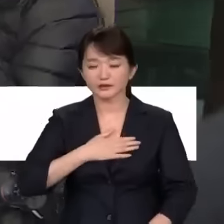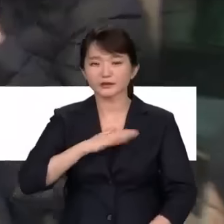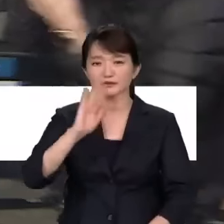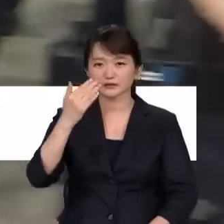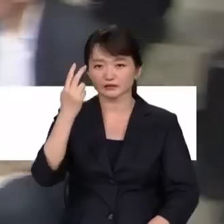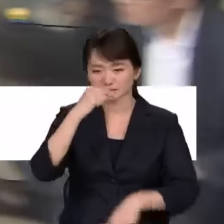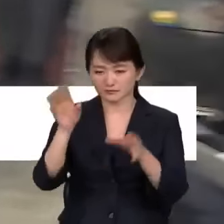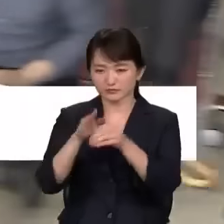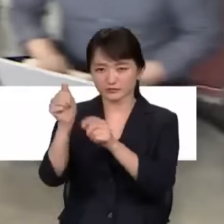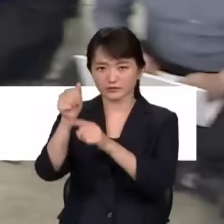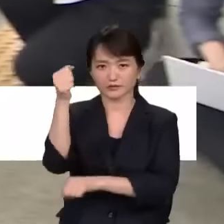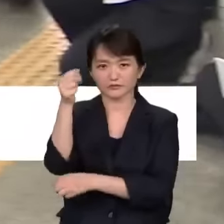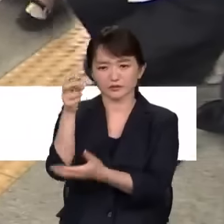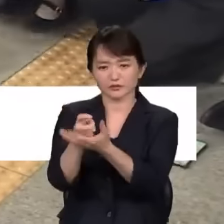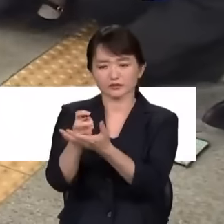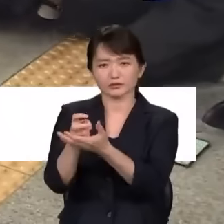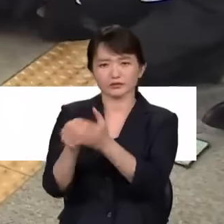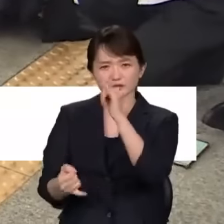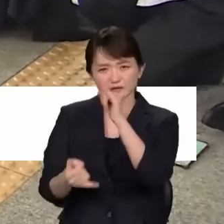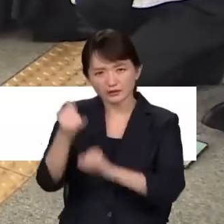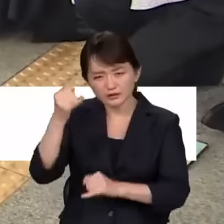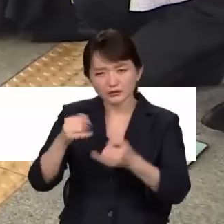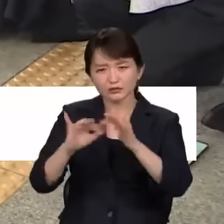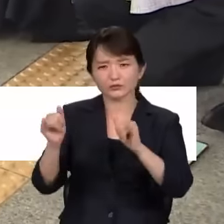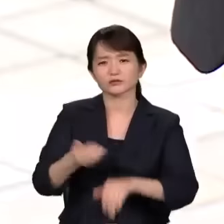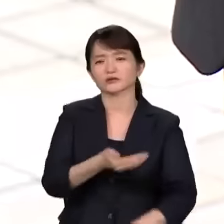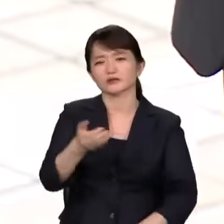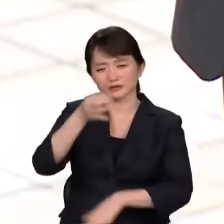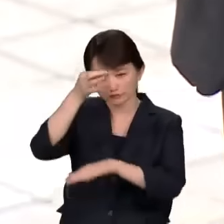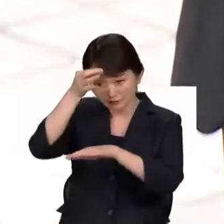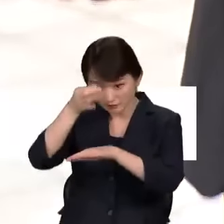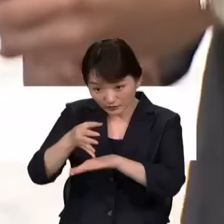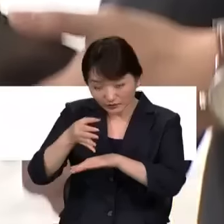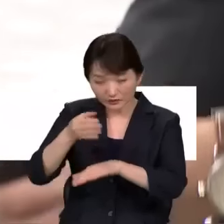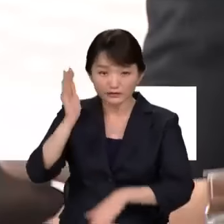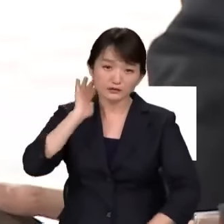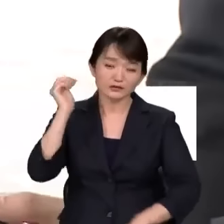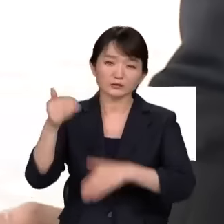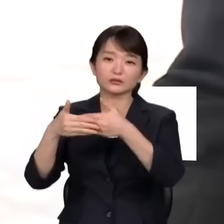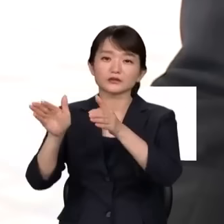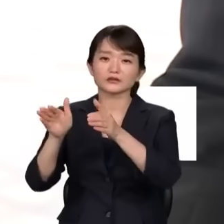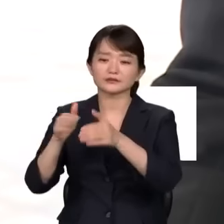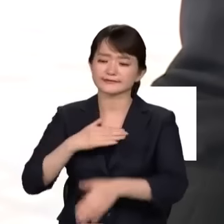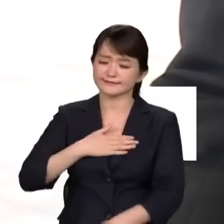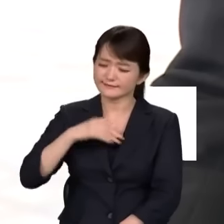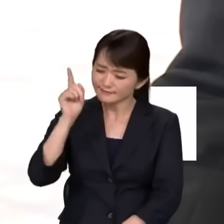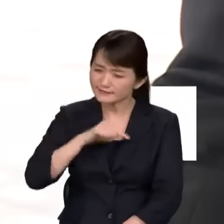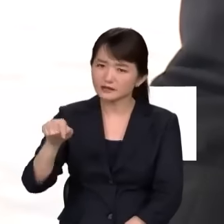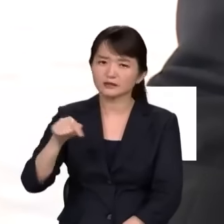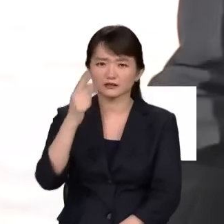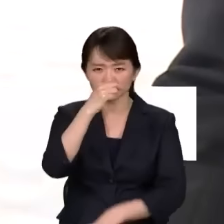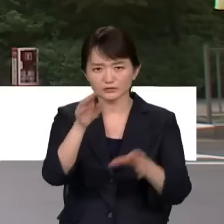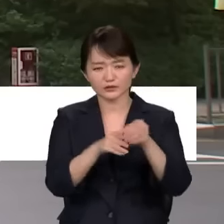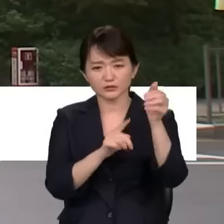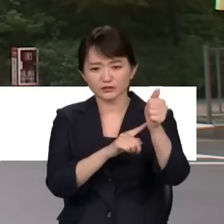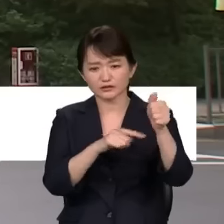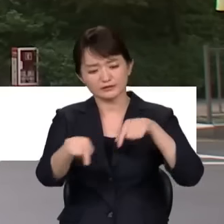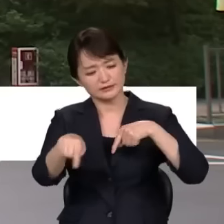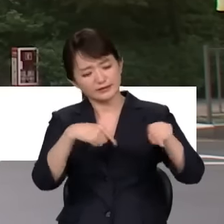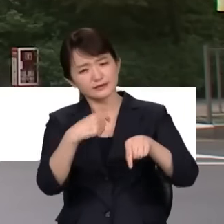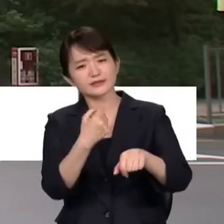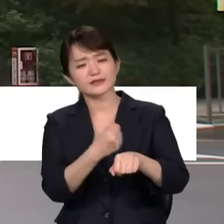총장이 원칙이 지켜지지 않았다, 국민께 사과한다고 하자 당시 대통령실에선 불쾌하다, 검찰총장이 정치를